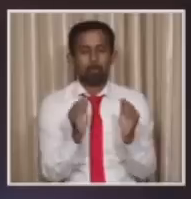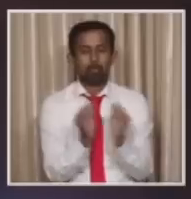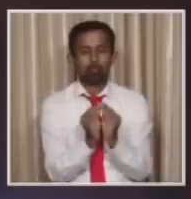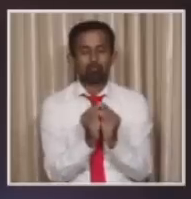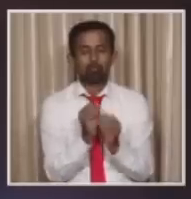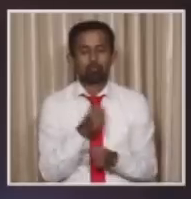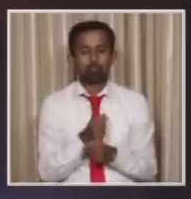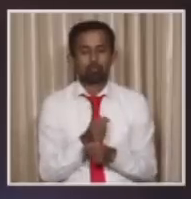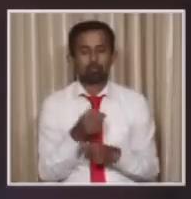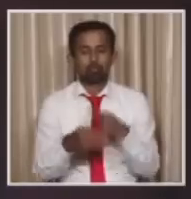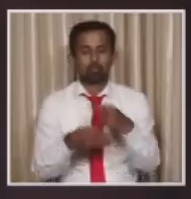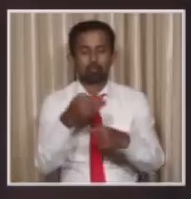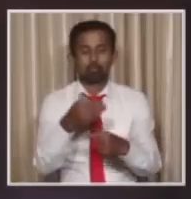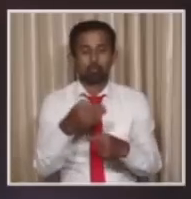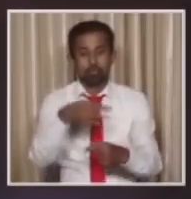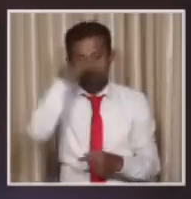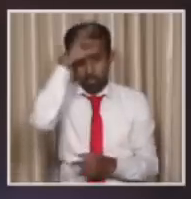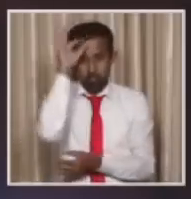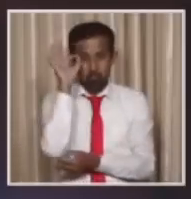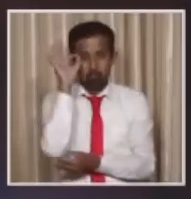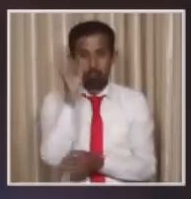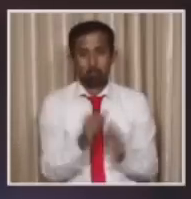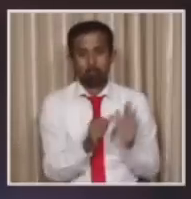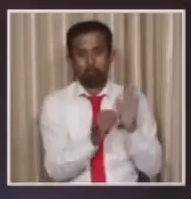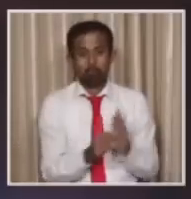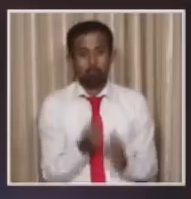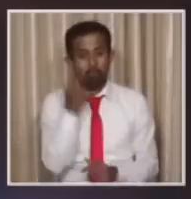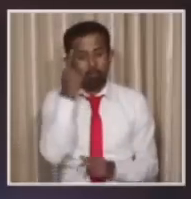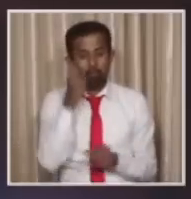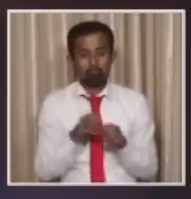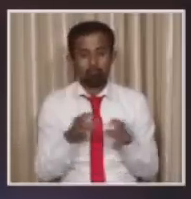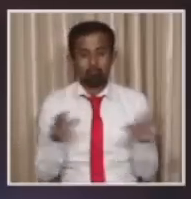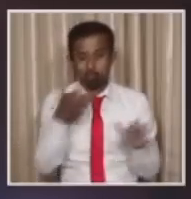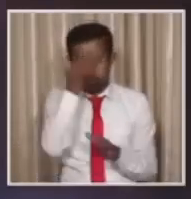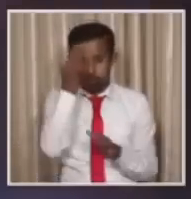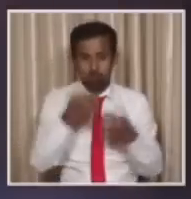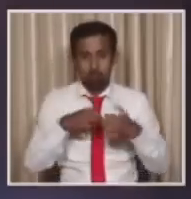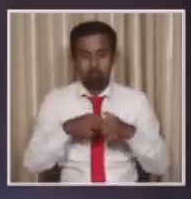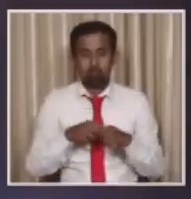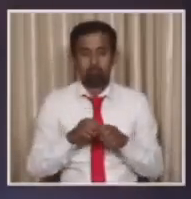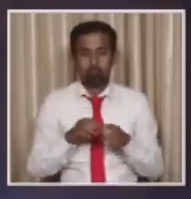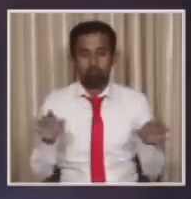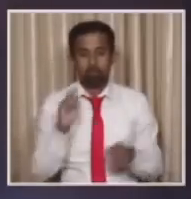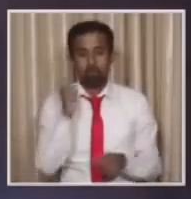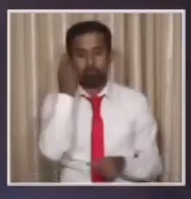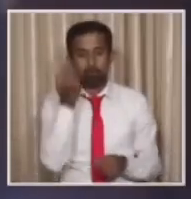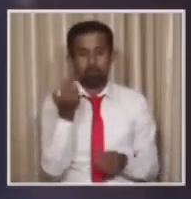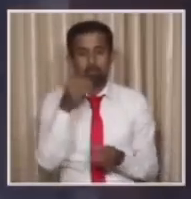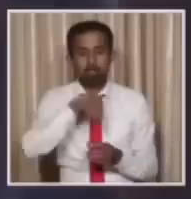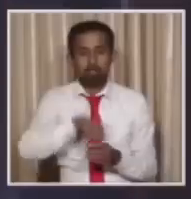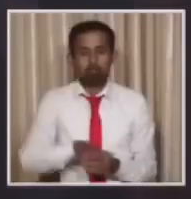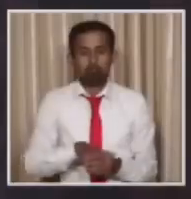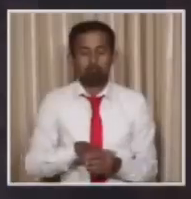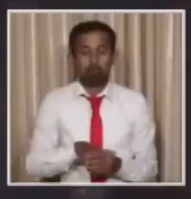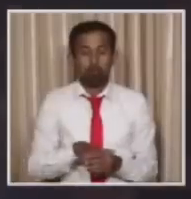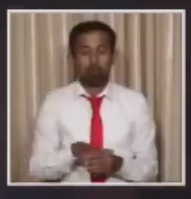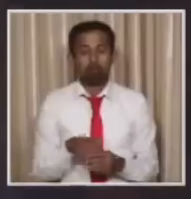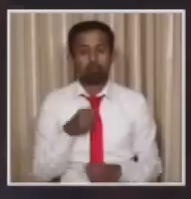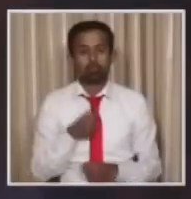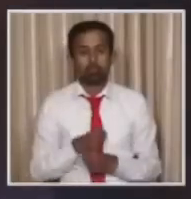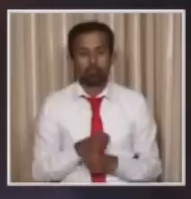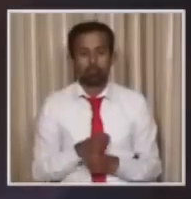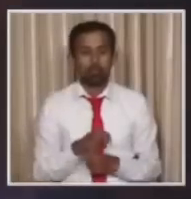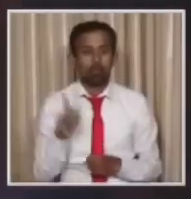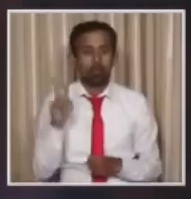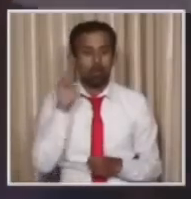ආණ්ඩුව දුවන්නේ සිංහල බෞද්ධ අන්තවාදය ගෙනල්ලා ජාතිවාදය ගෙනල්ලා තමයි මේගොල්ල බලයට පත් උනේ. එහෙම බලයට පත් වෙච්ච ආණ්ඩුව